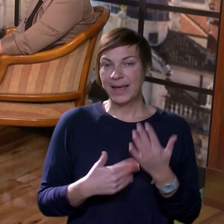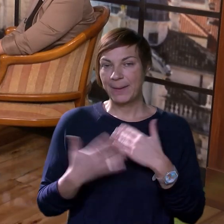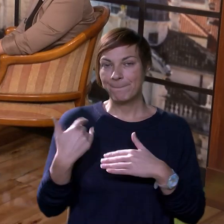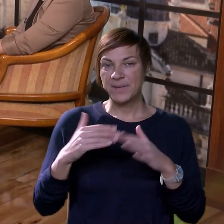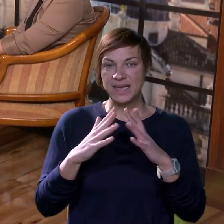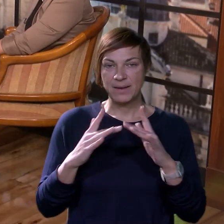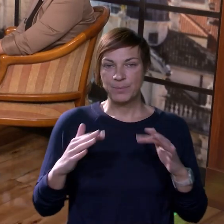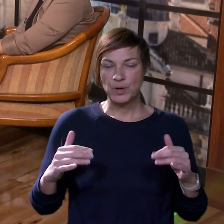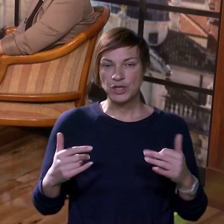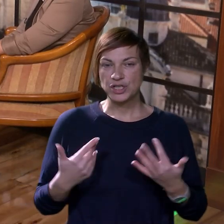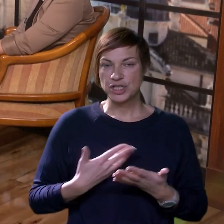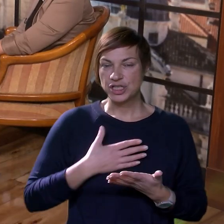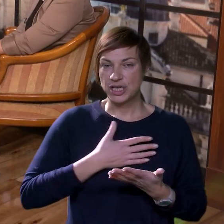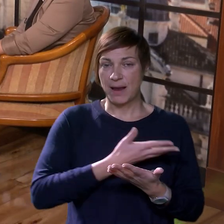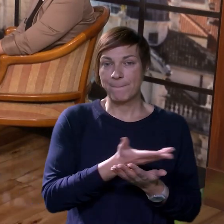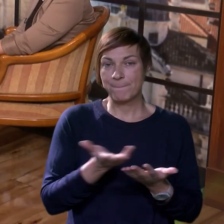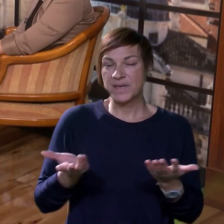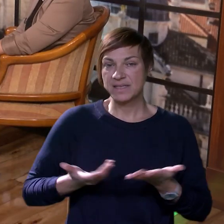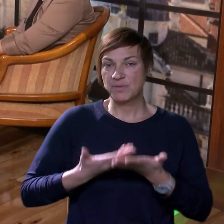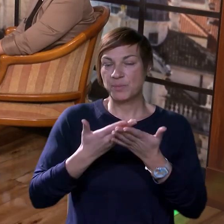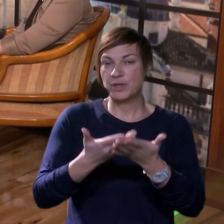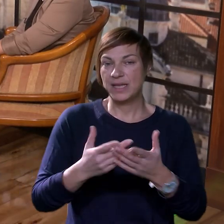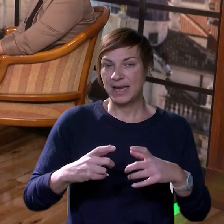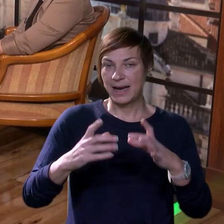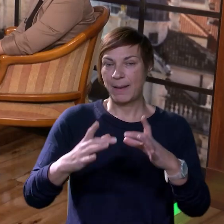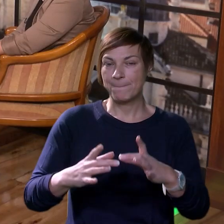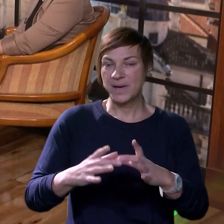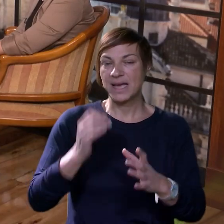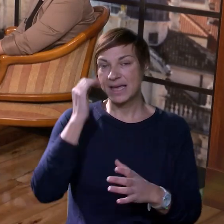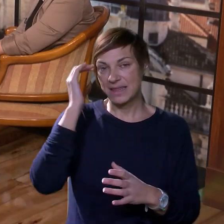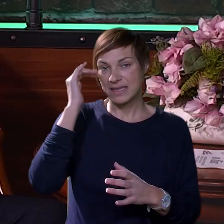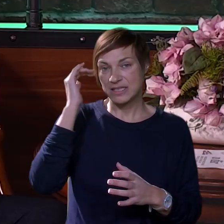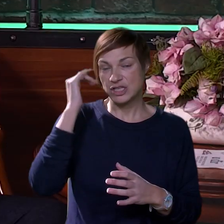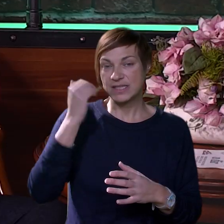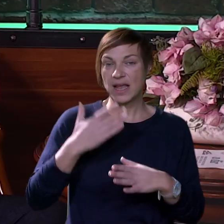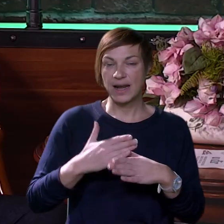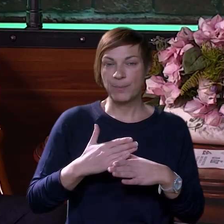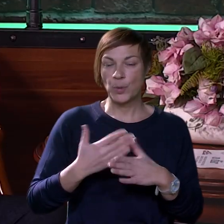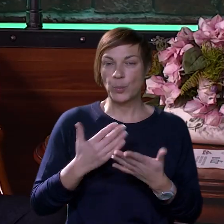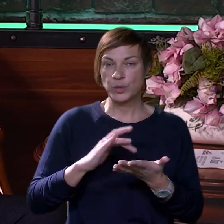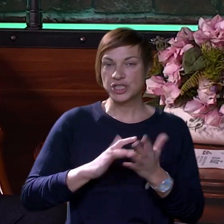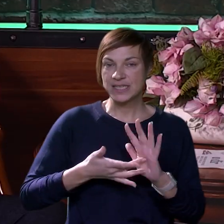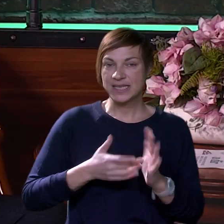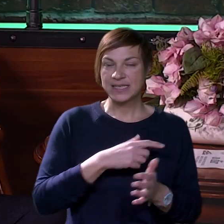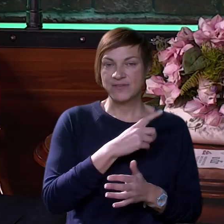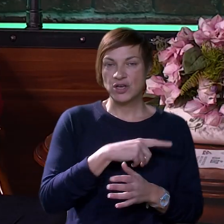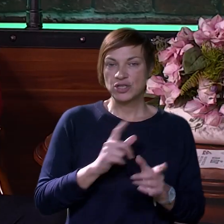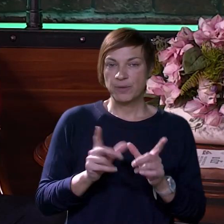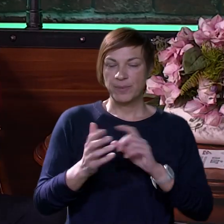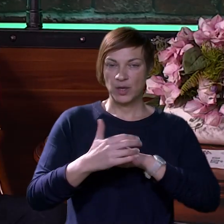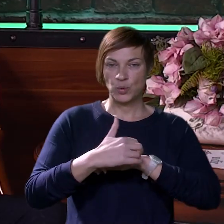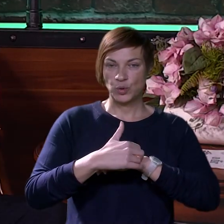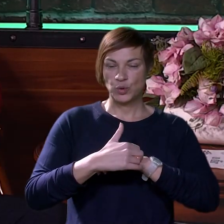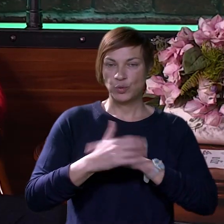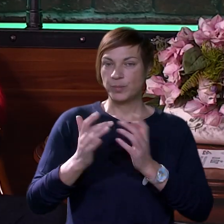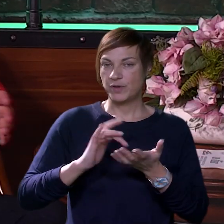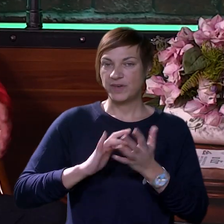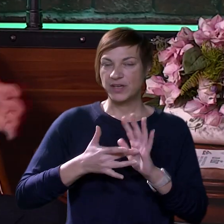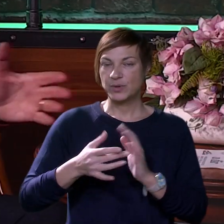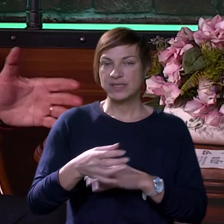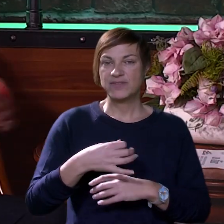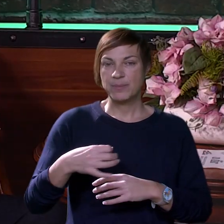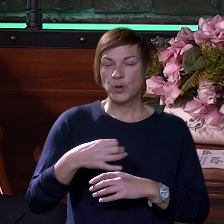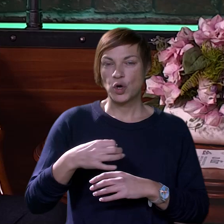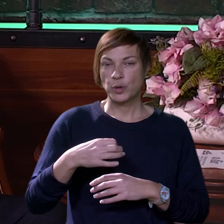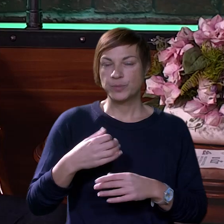i prije Božića mi smo podijelili pakete socijale, znači za sve ljude u Dubrovniku i svim